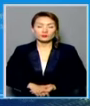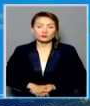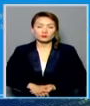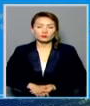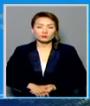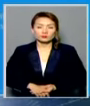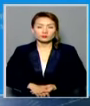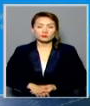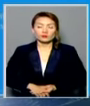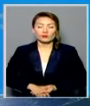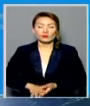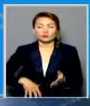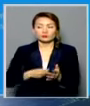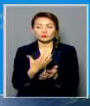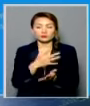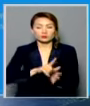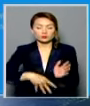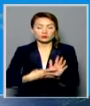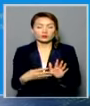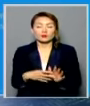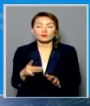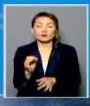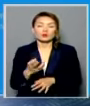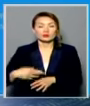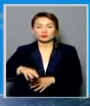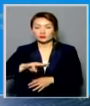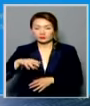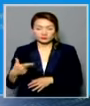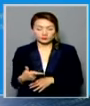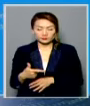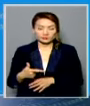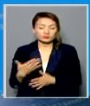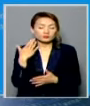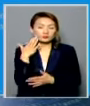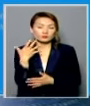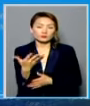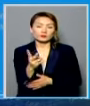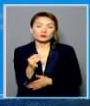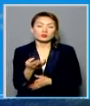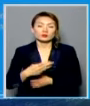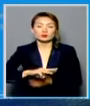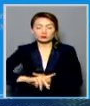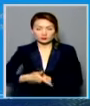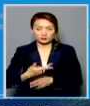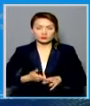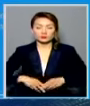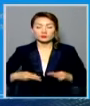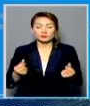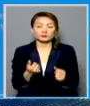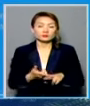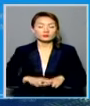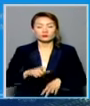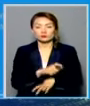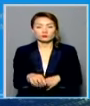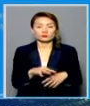Выделяется 5,9 миллиардов тенге. Из них около 5 миллиардов тенге – это деньги этих